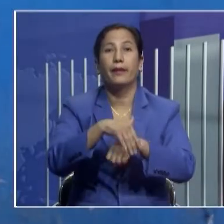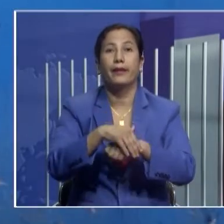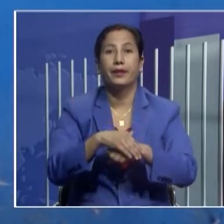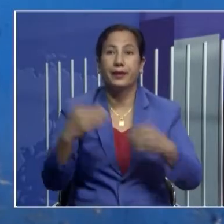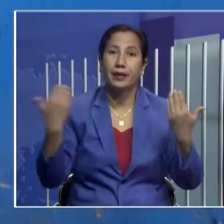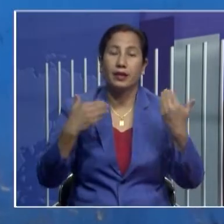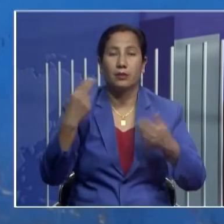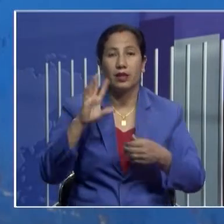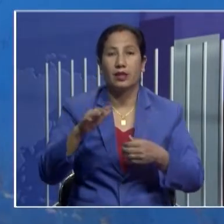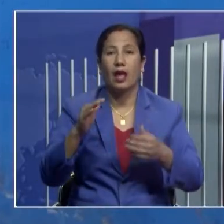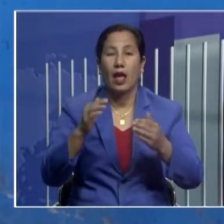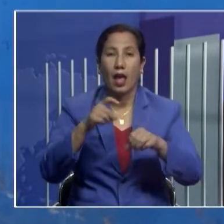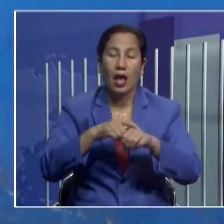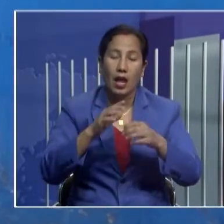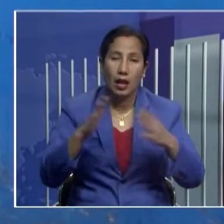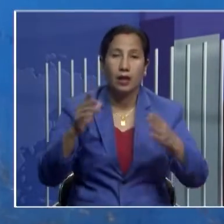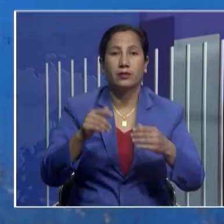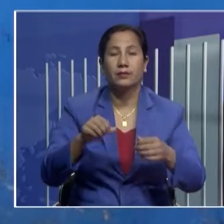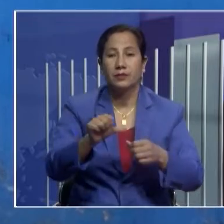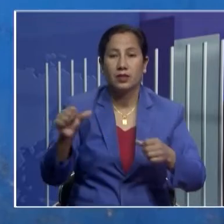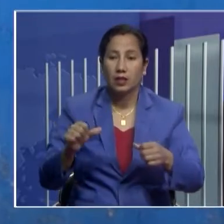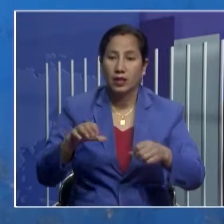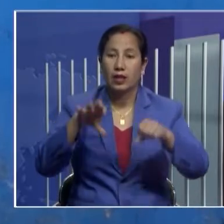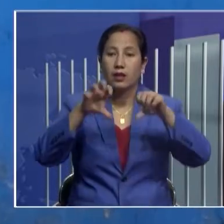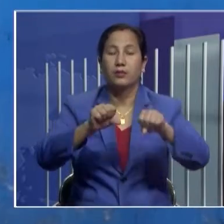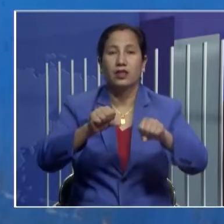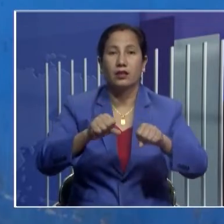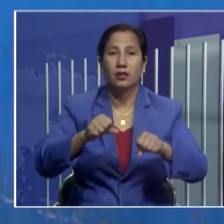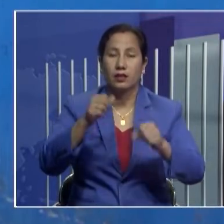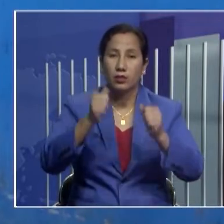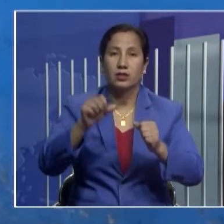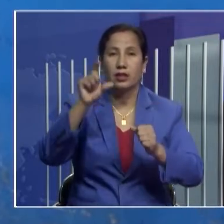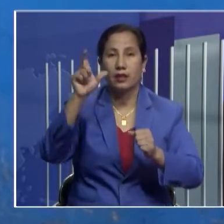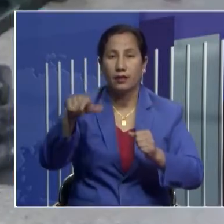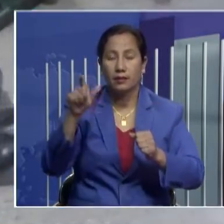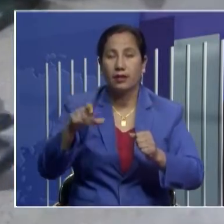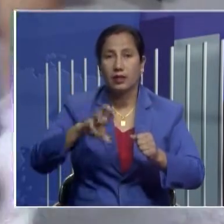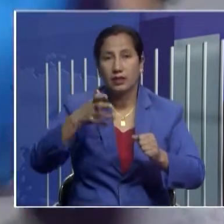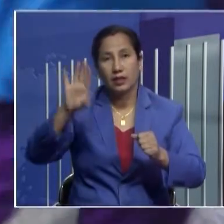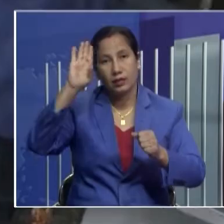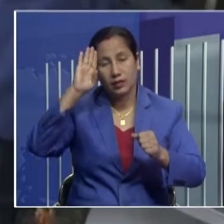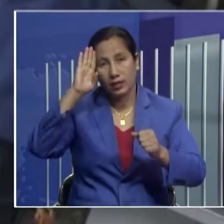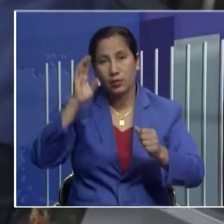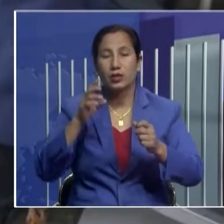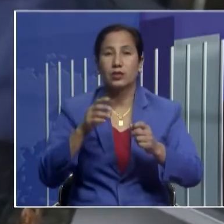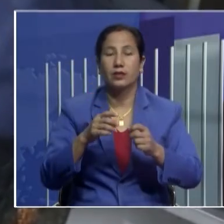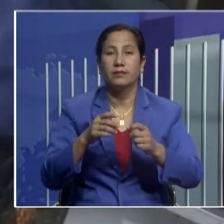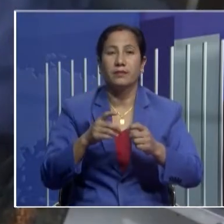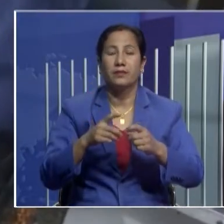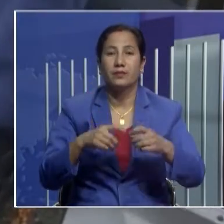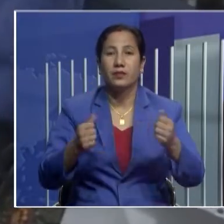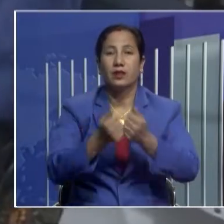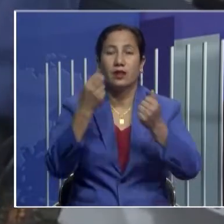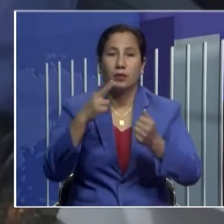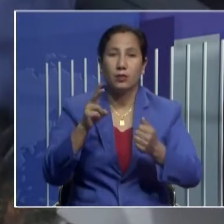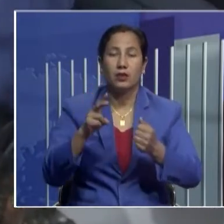लामो समयदेखि मोतीपुर औद्योगिक क्षेत्रको जग्गा कब्जा गरेर बसेका व्यक्ति र स्थानीय सरकार बीच द्वन्द्व भए पनि प्रभावकारी